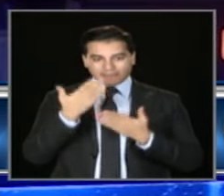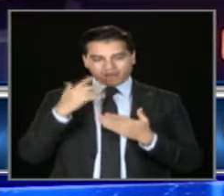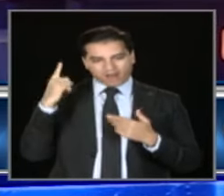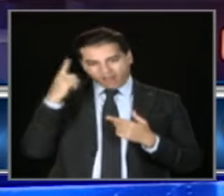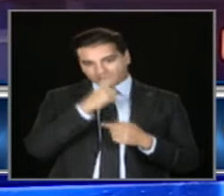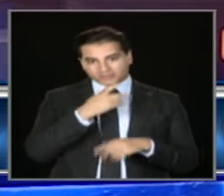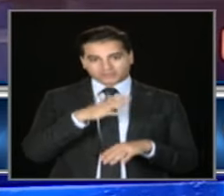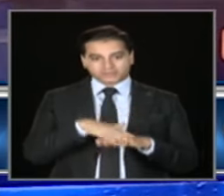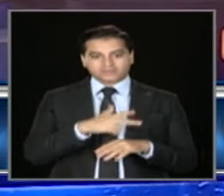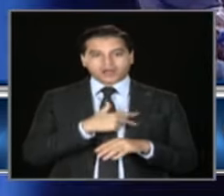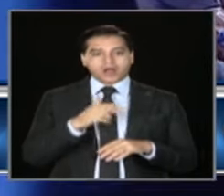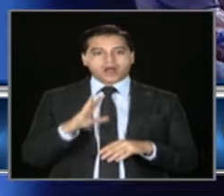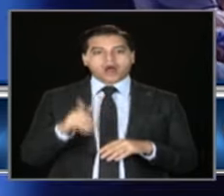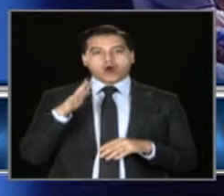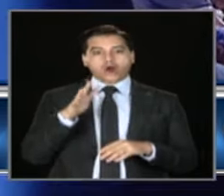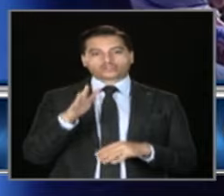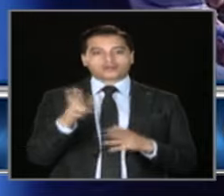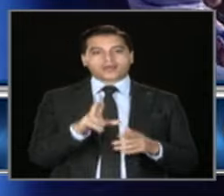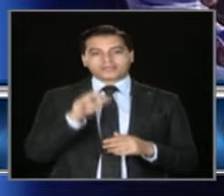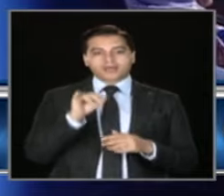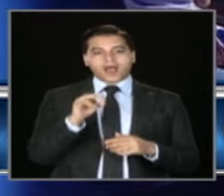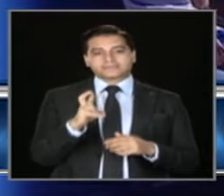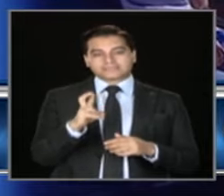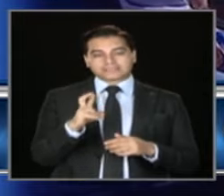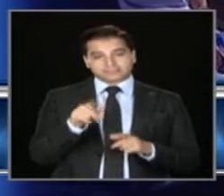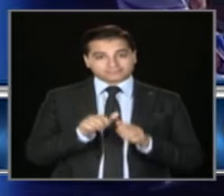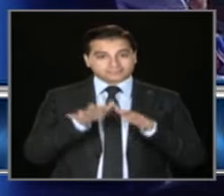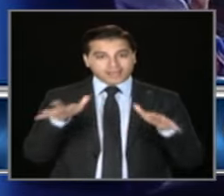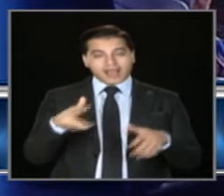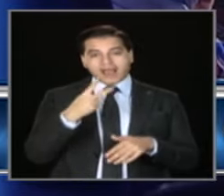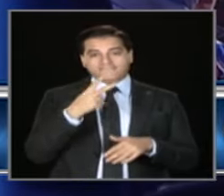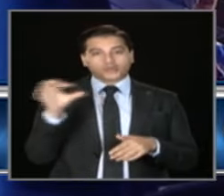هارش تايمز اتنشر